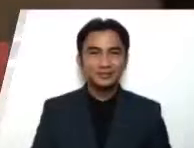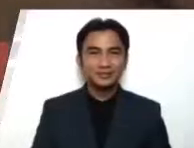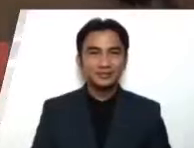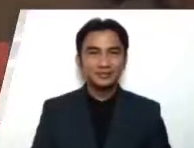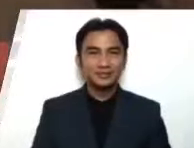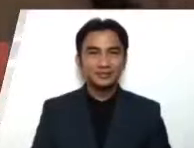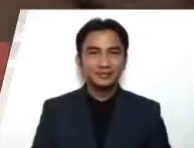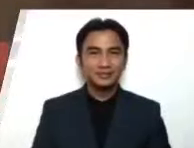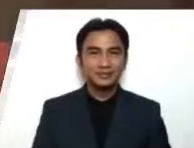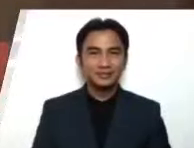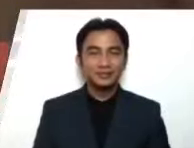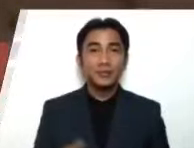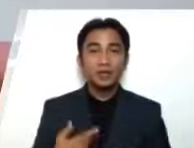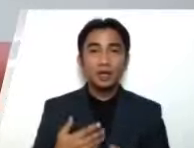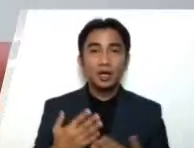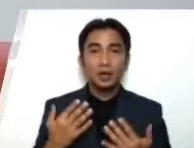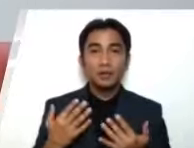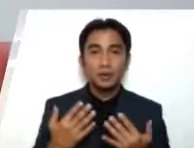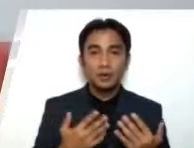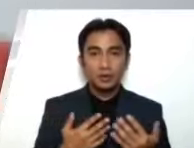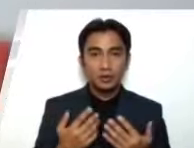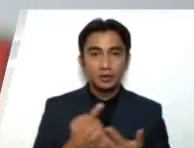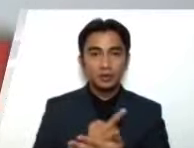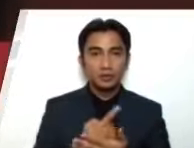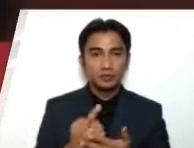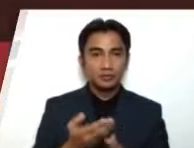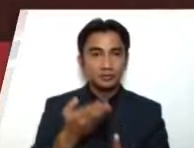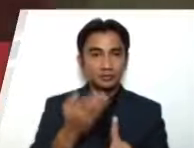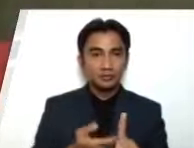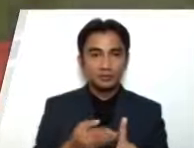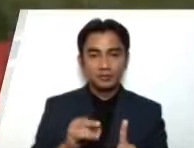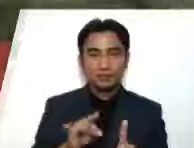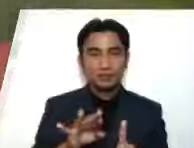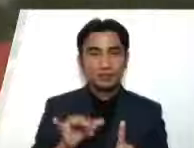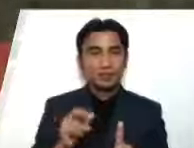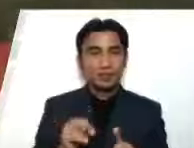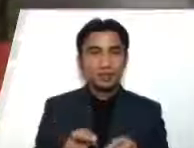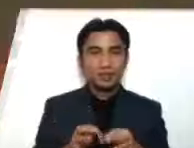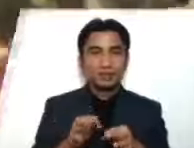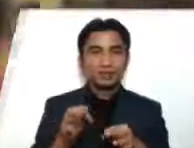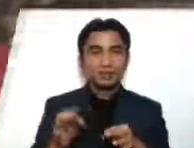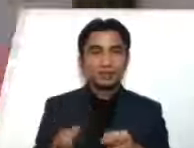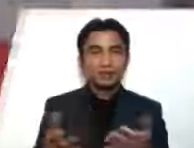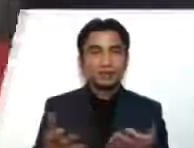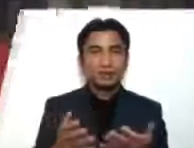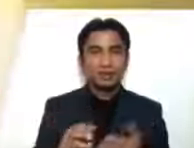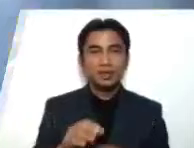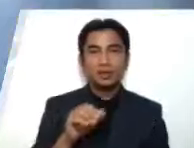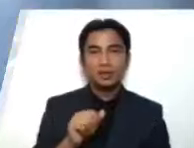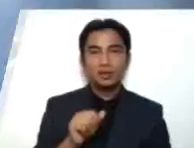Birthday week ni Marian Rivera extended sa Australia.